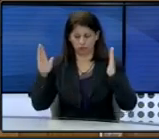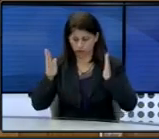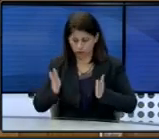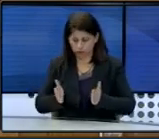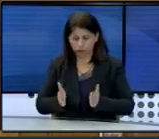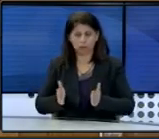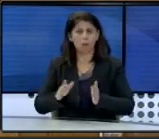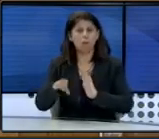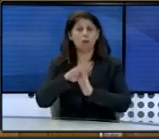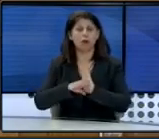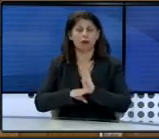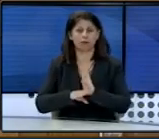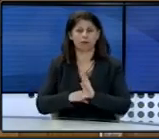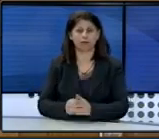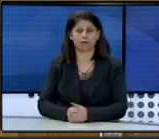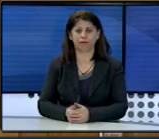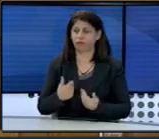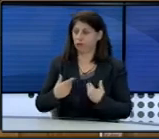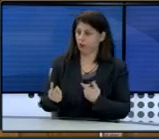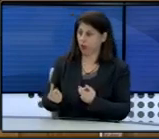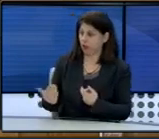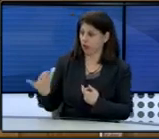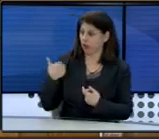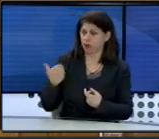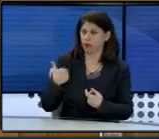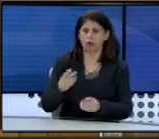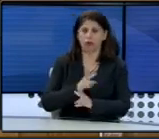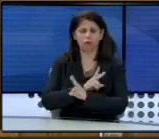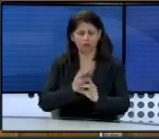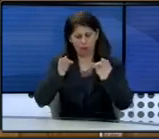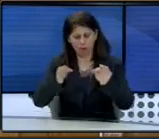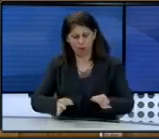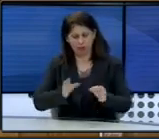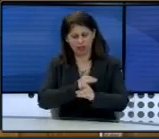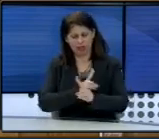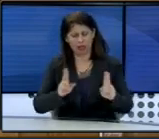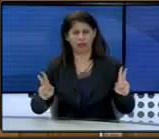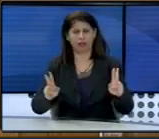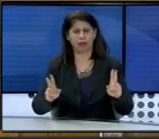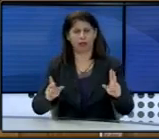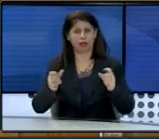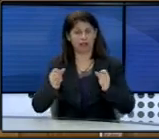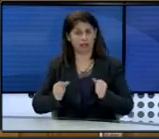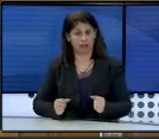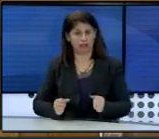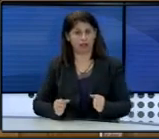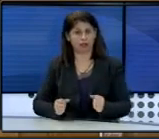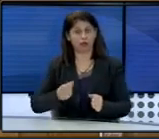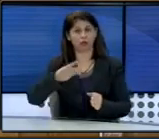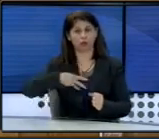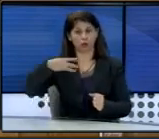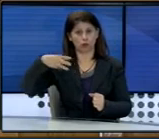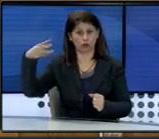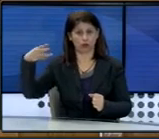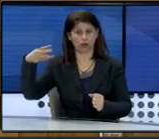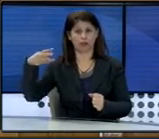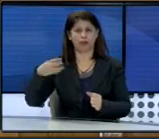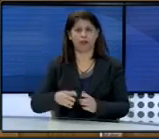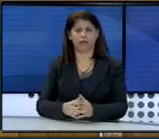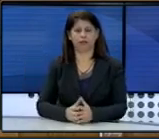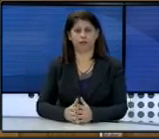Και μιας λοιπόν και με προκαλέσατε και με ρωτήσατε, θέλω να είμαι απόλυτα σαφής για τις θέσεις του ΣΥΡΙΖΑ Προοδευτική